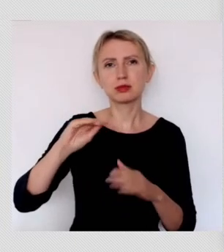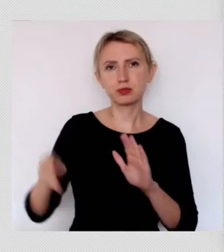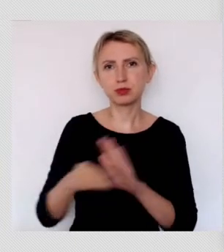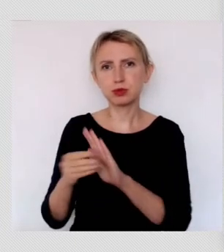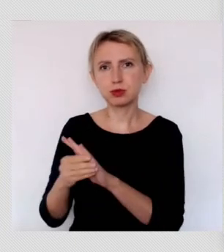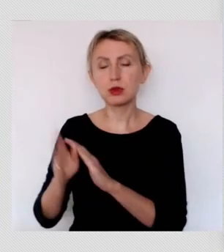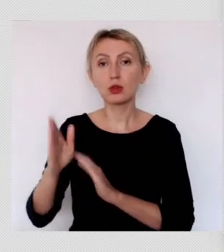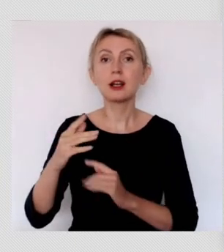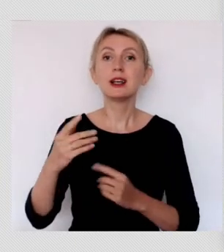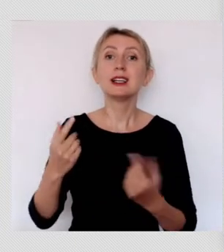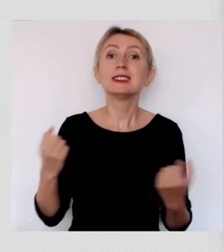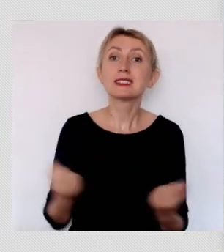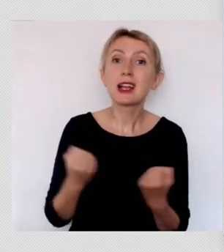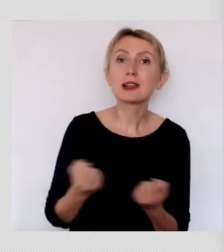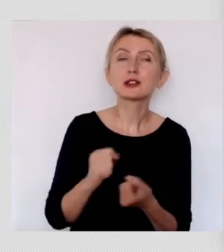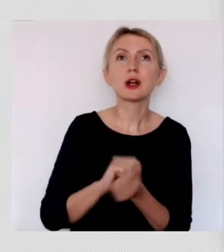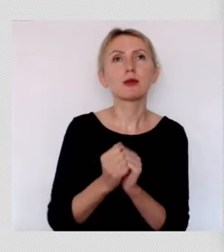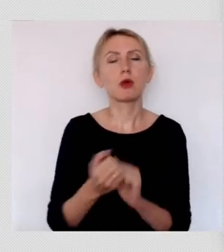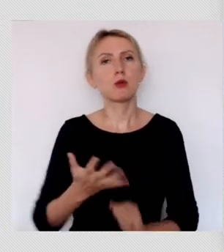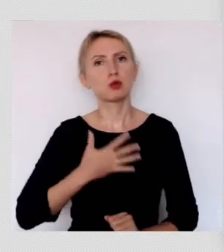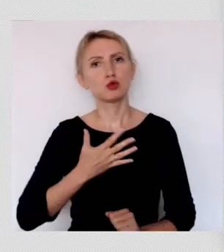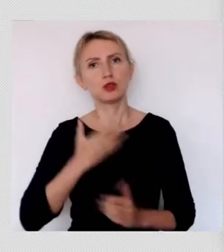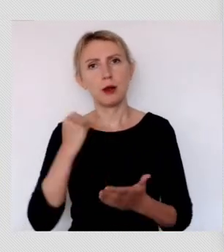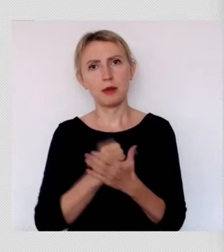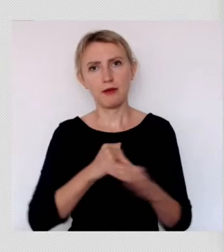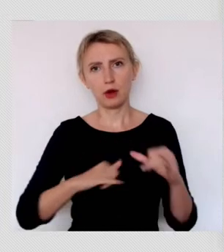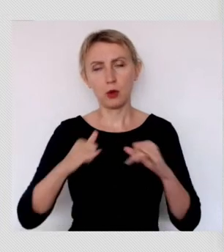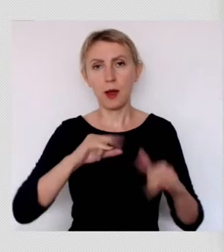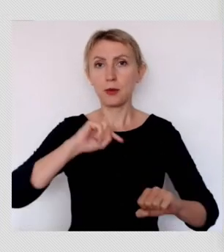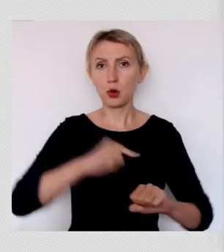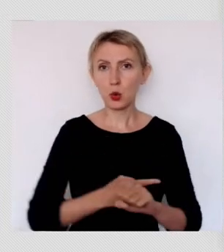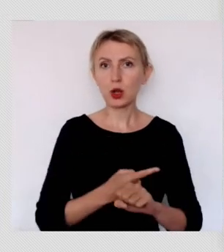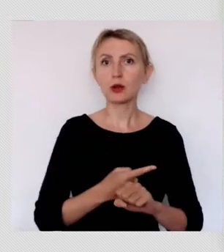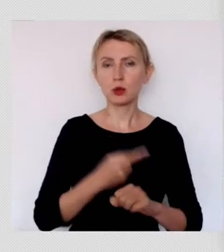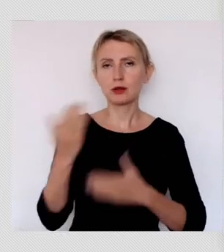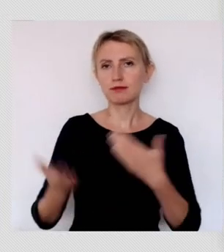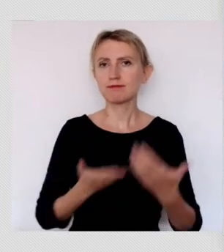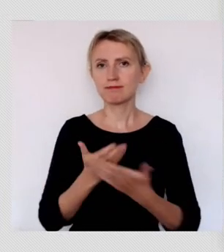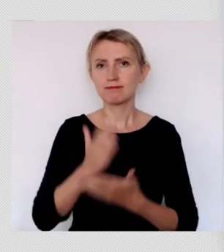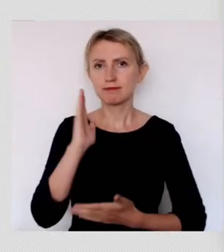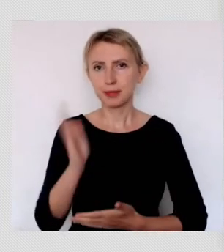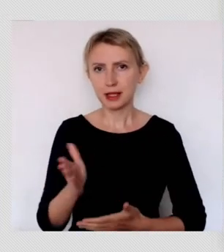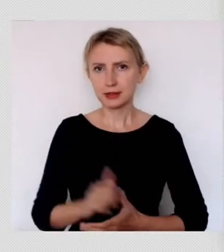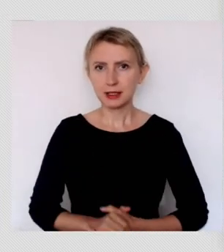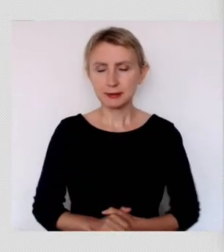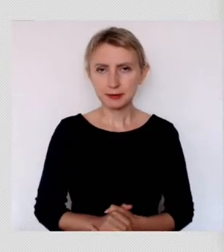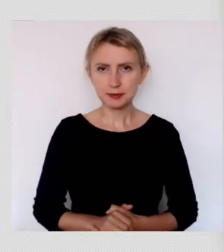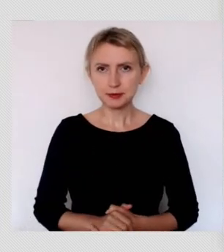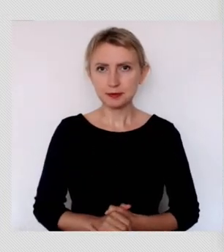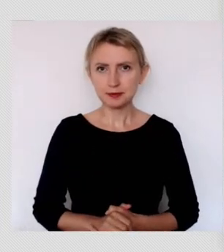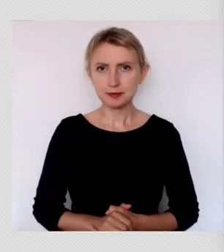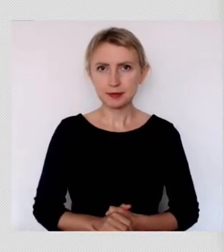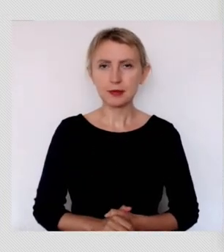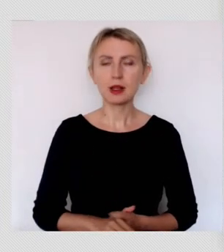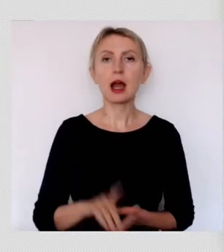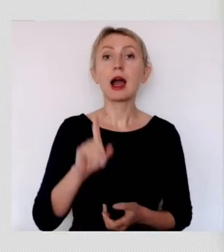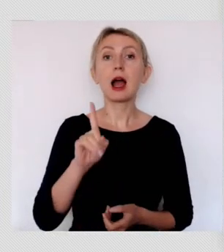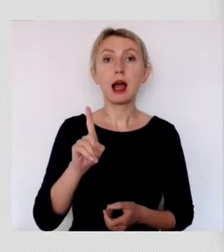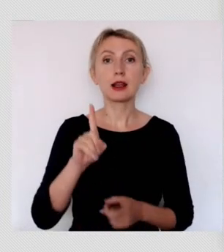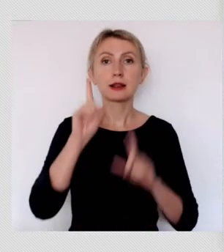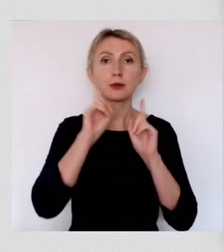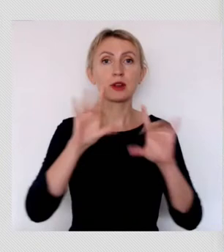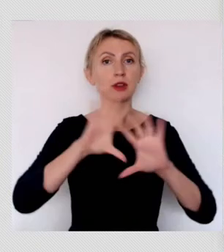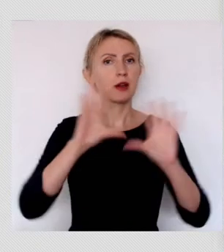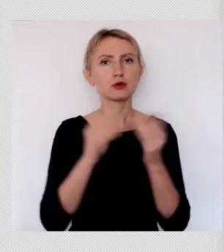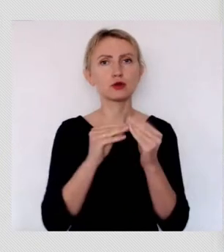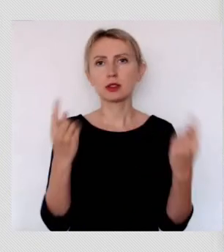zaangażowania, czy poczucia praworządności prokuratora, do którego dane zawiadomienie trafi. Natomiast ewidentnie wszystkie te